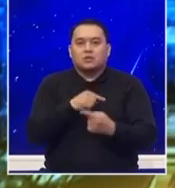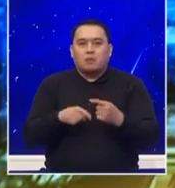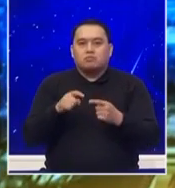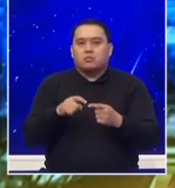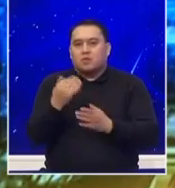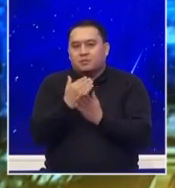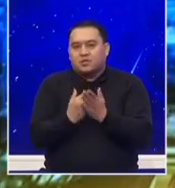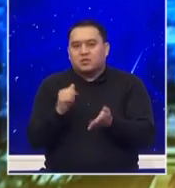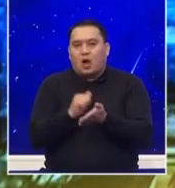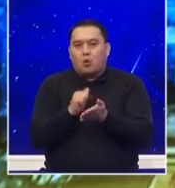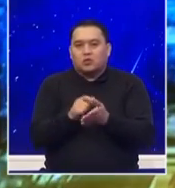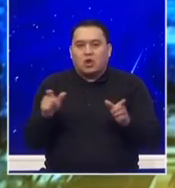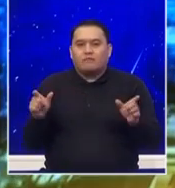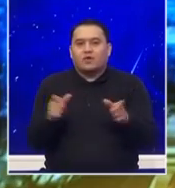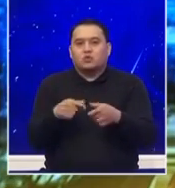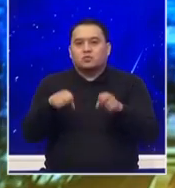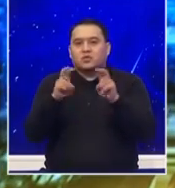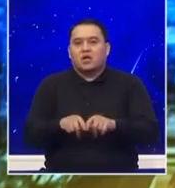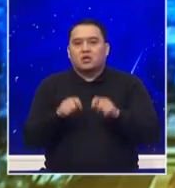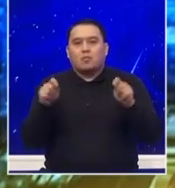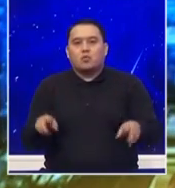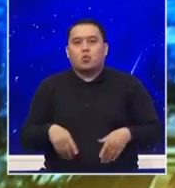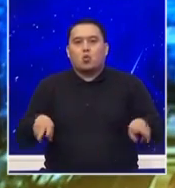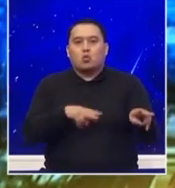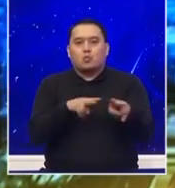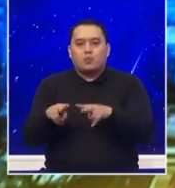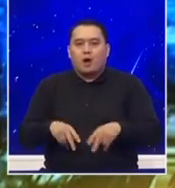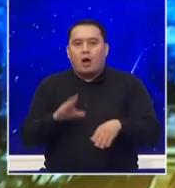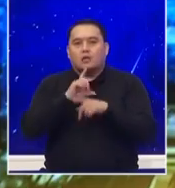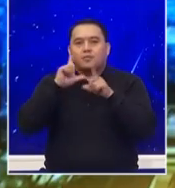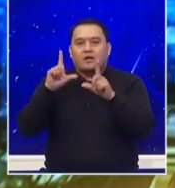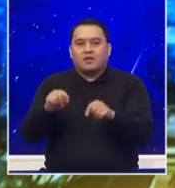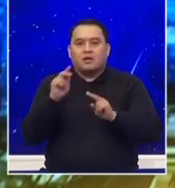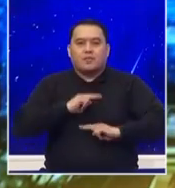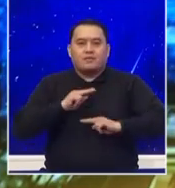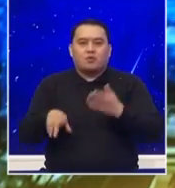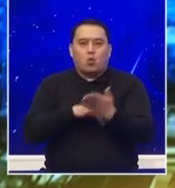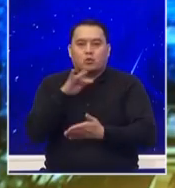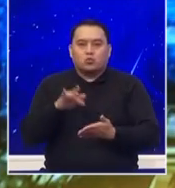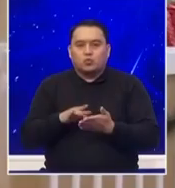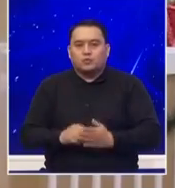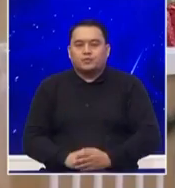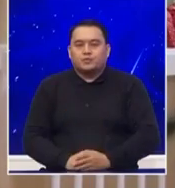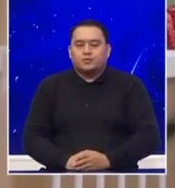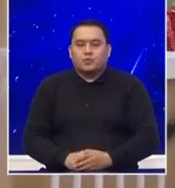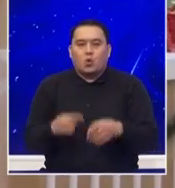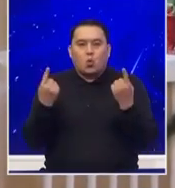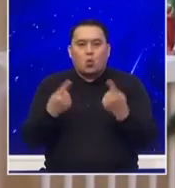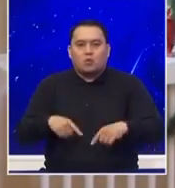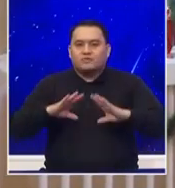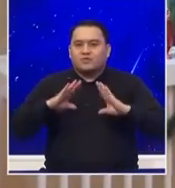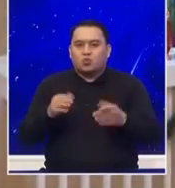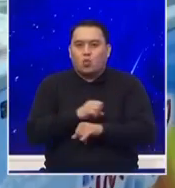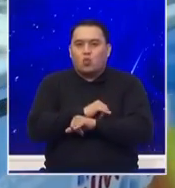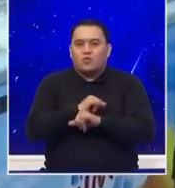прописанными в документе ограничениями специально созданная мониторинговая группа отправилась в рейд по городу. Ухудшение